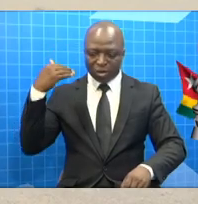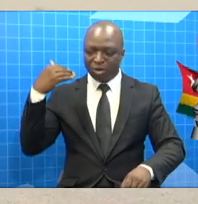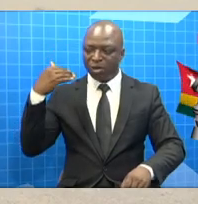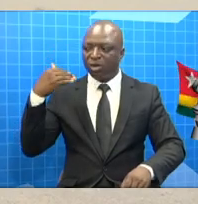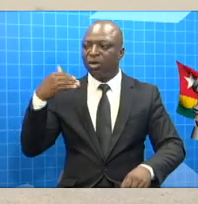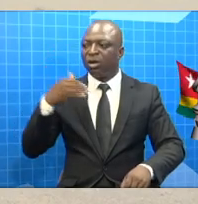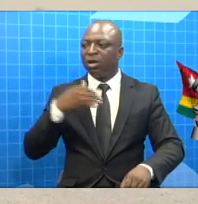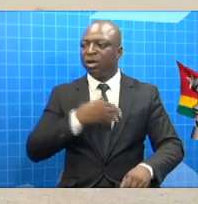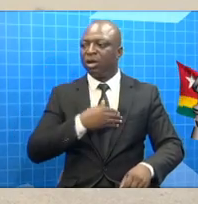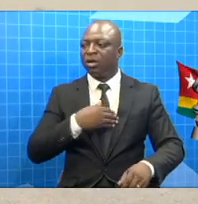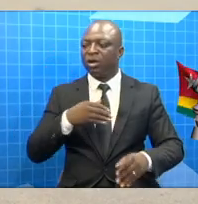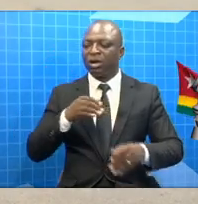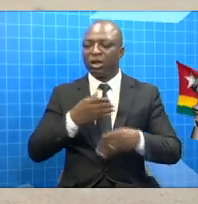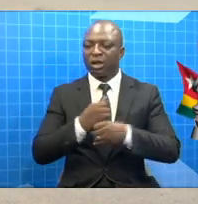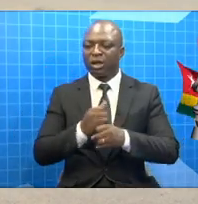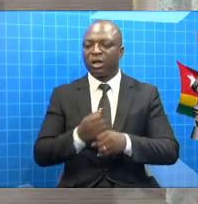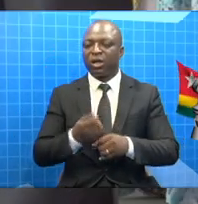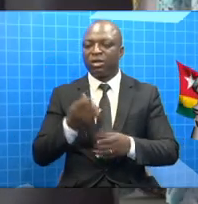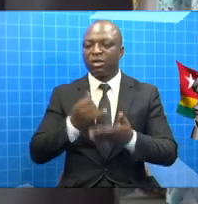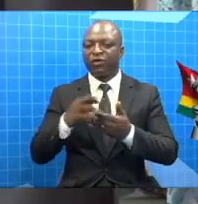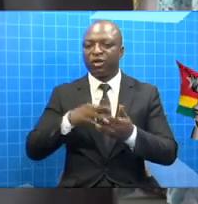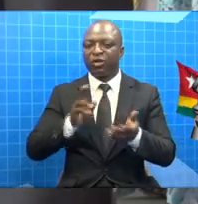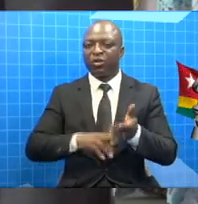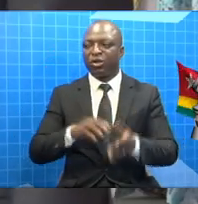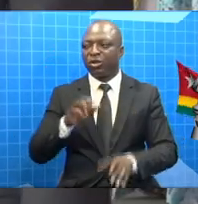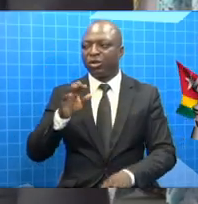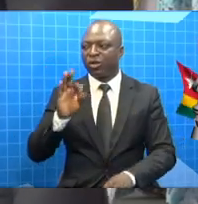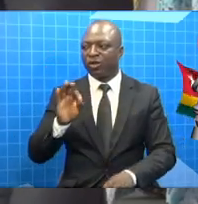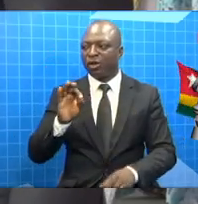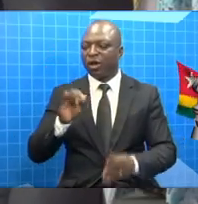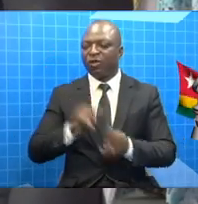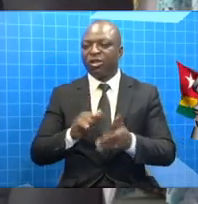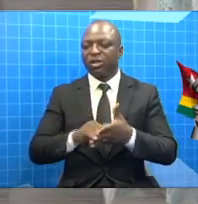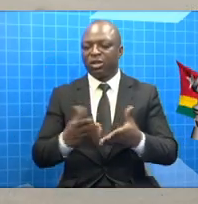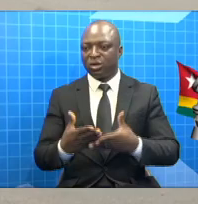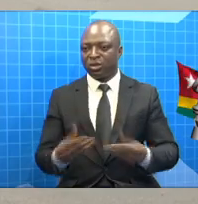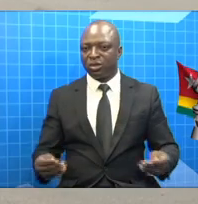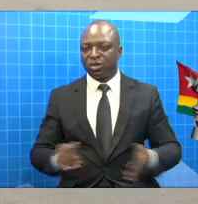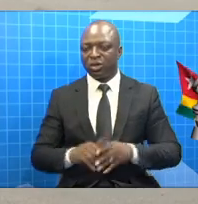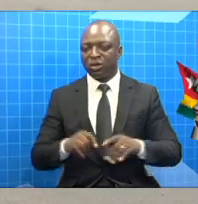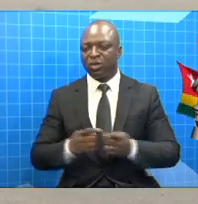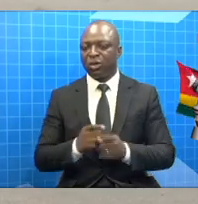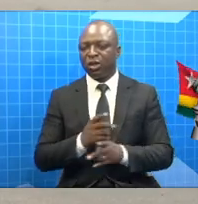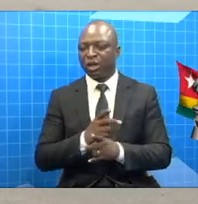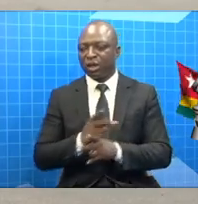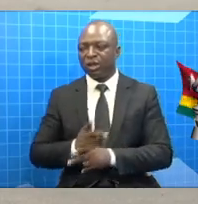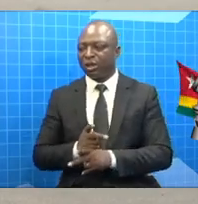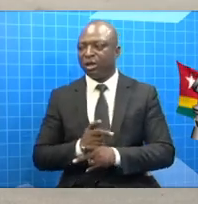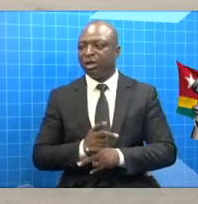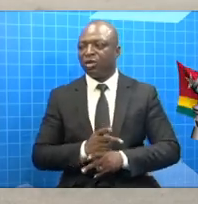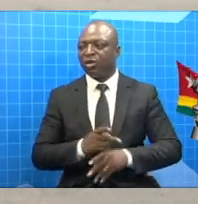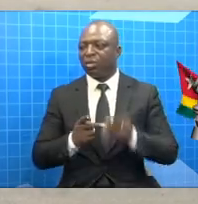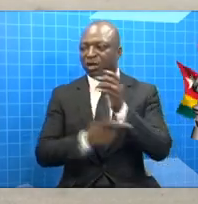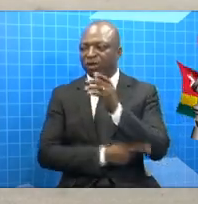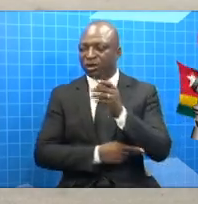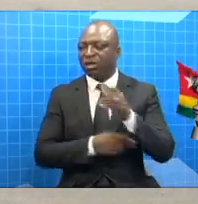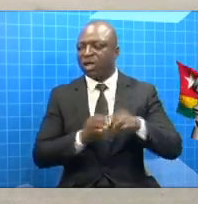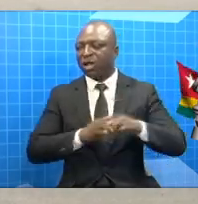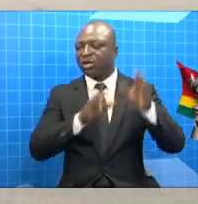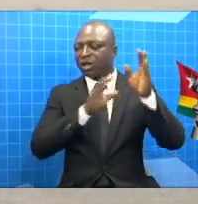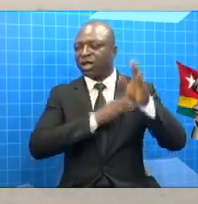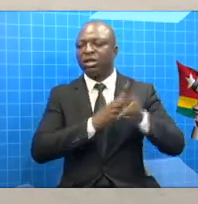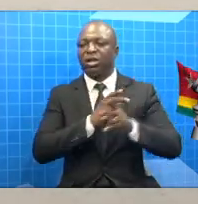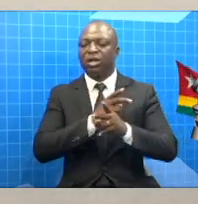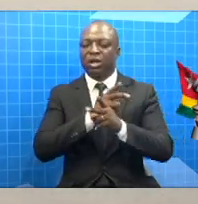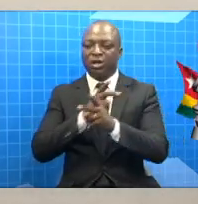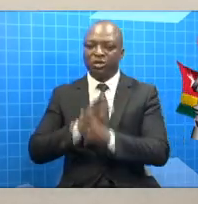Akawalo. Créé en janvier 2009, suite à la dissolution du corps des gardiens de préfecture, il a en charge la